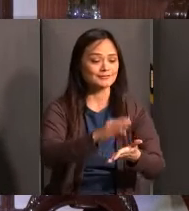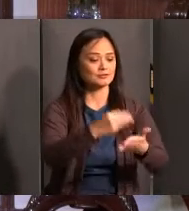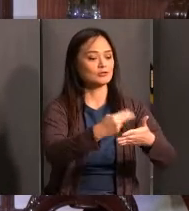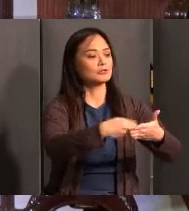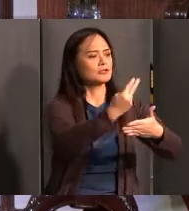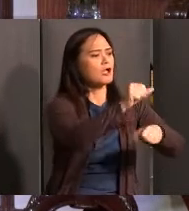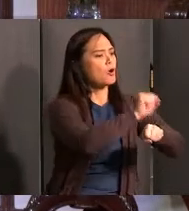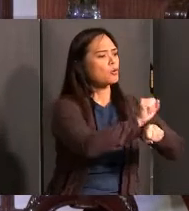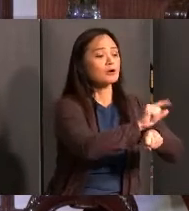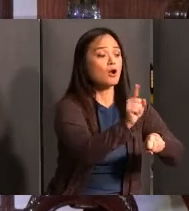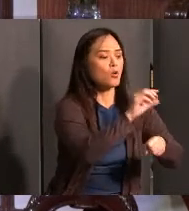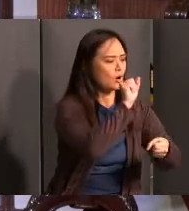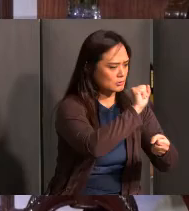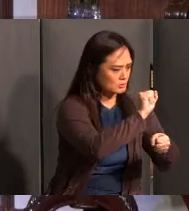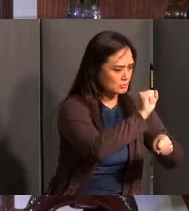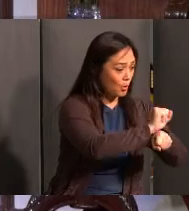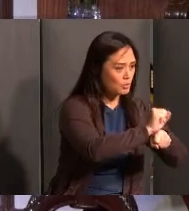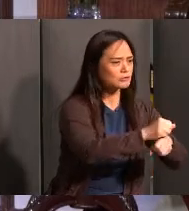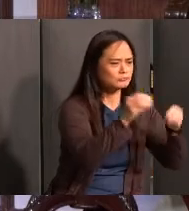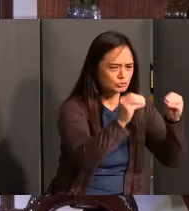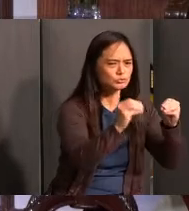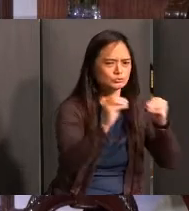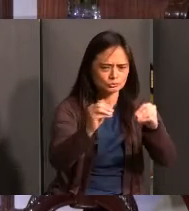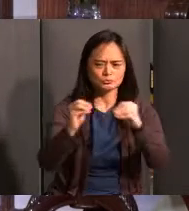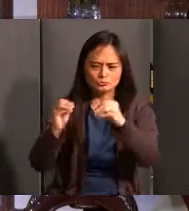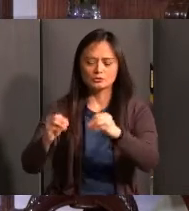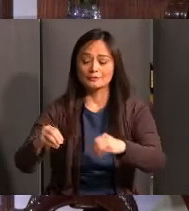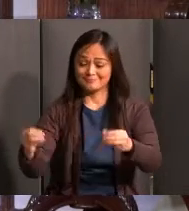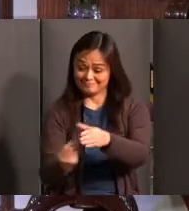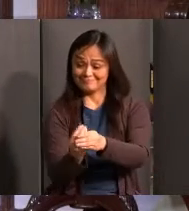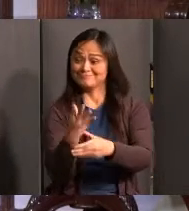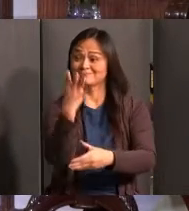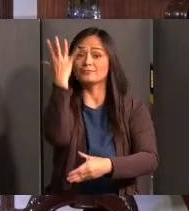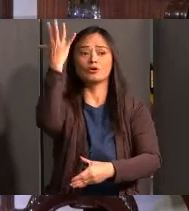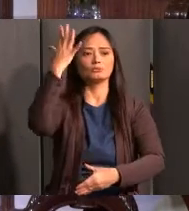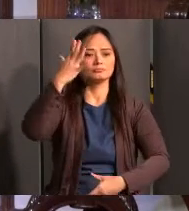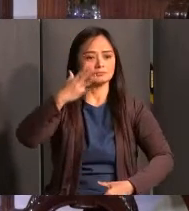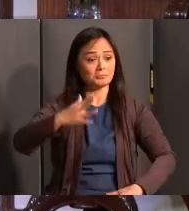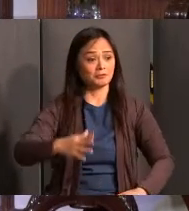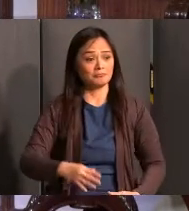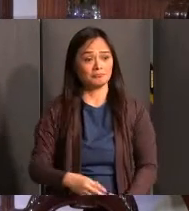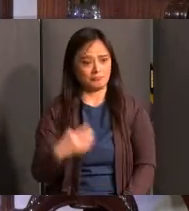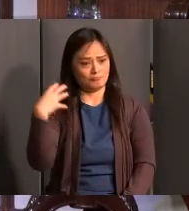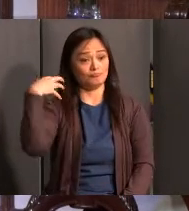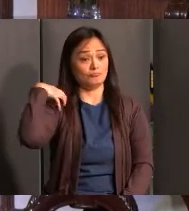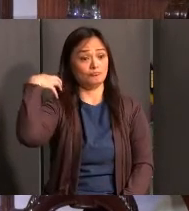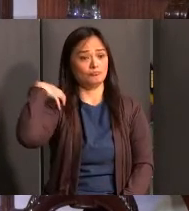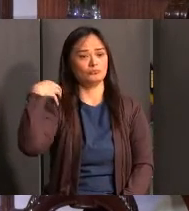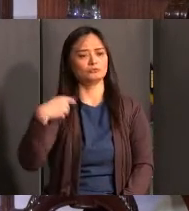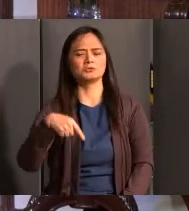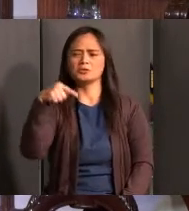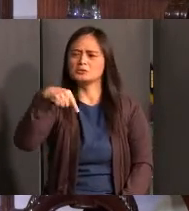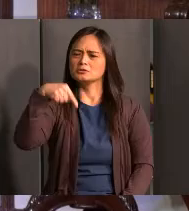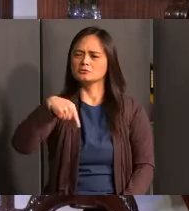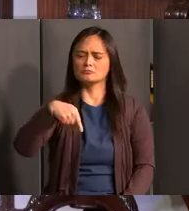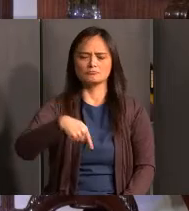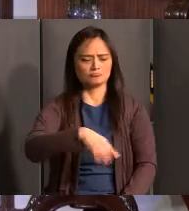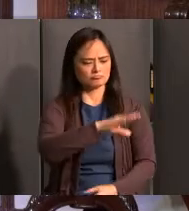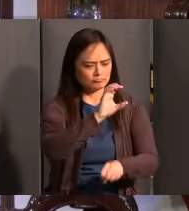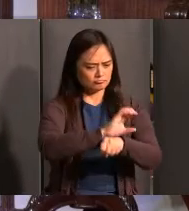stagnant lang tayo. Tama po ba? Kahit sa ating lipunan, as a lighthouse, we want to be able to do